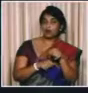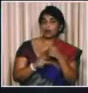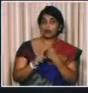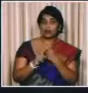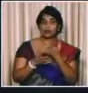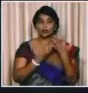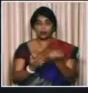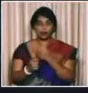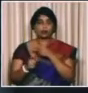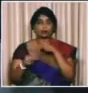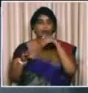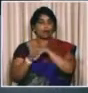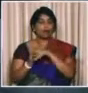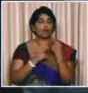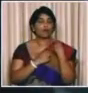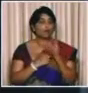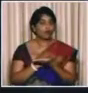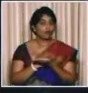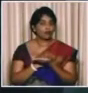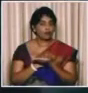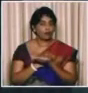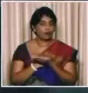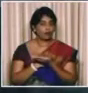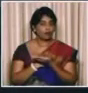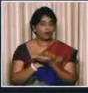කිත්නාර පහරගෙන යාම පිටපස්සේ ඉන්නේ කවුද?